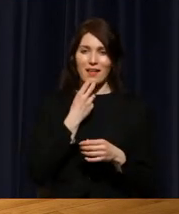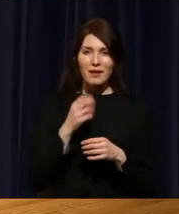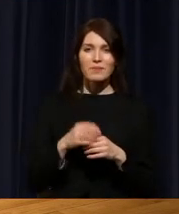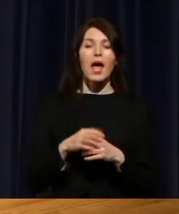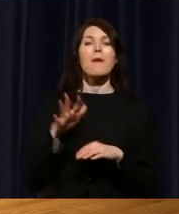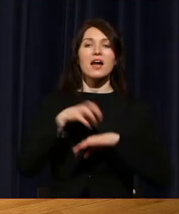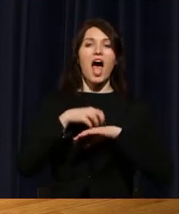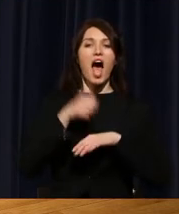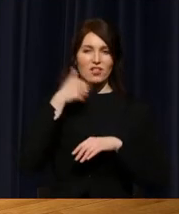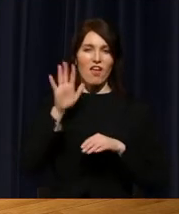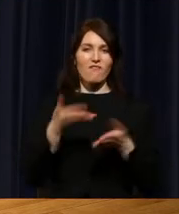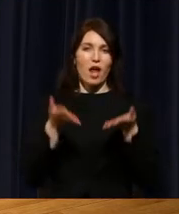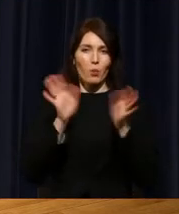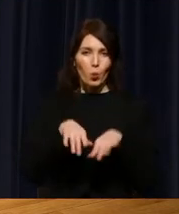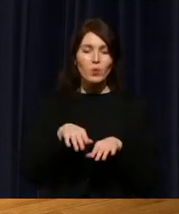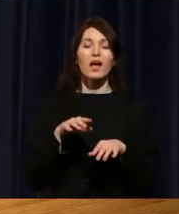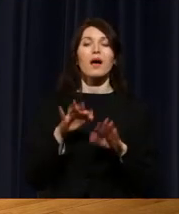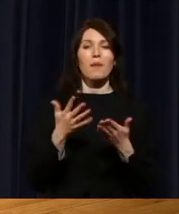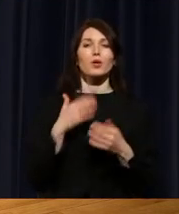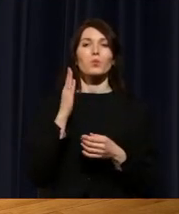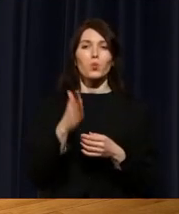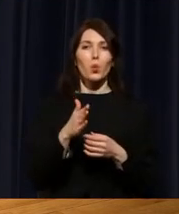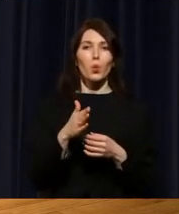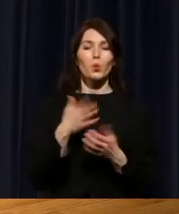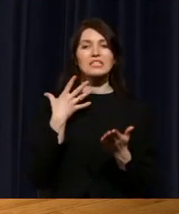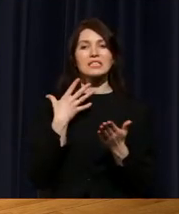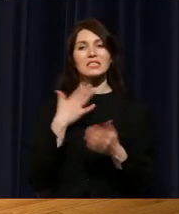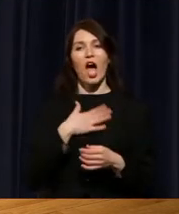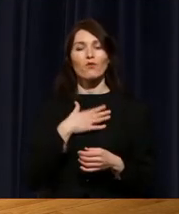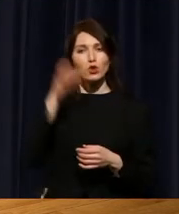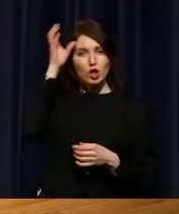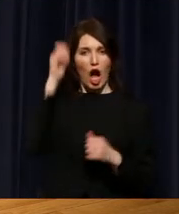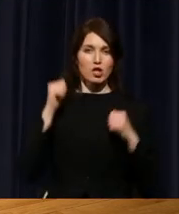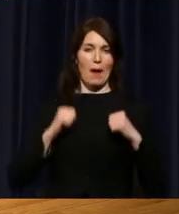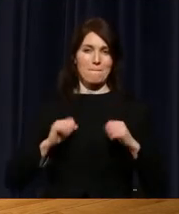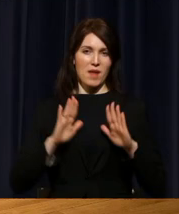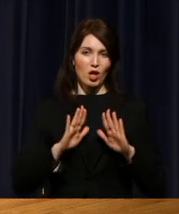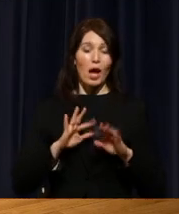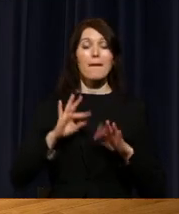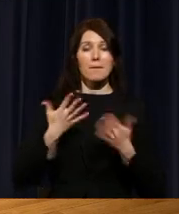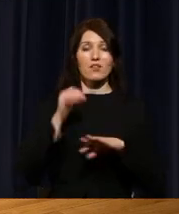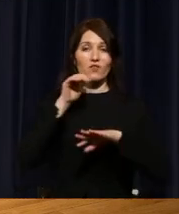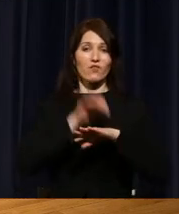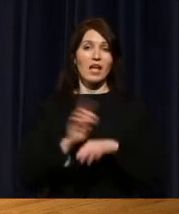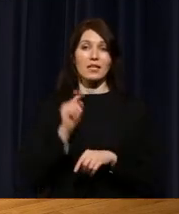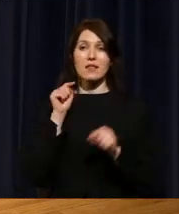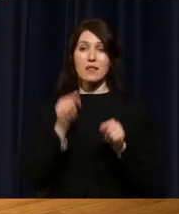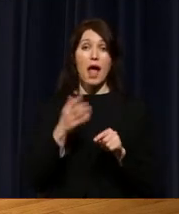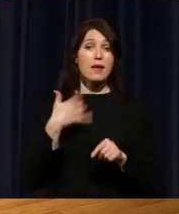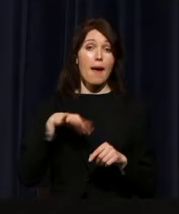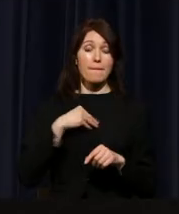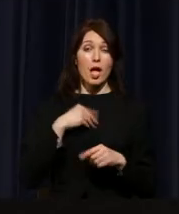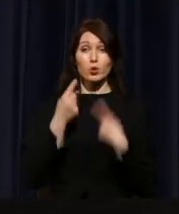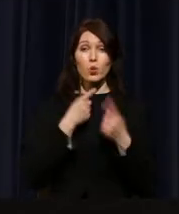Par ārstu jau var vēl kļūt, bet tikai tad tas būs varbūt savu zināšanu apmierināšanai, bet nu būtībā ir tā, ka ja mēs tā